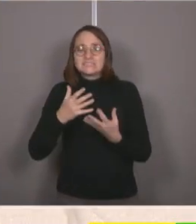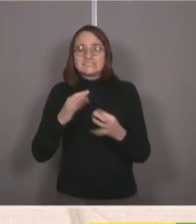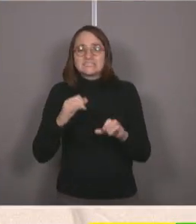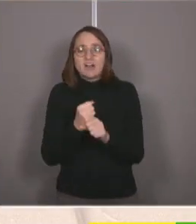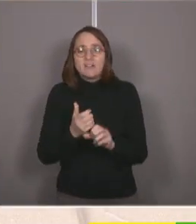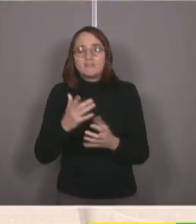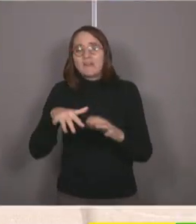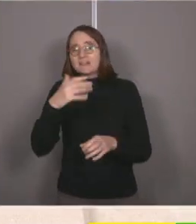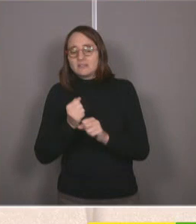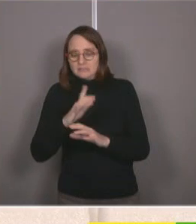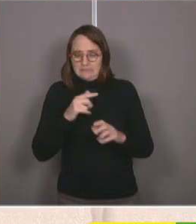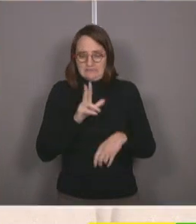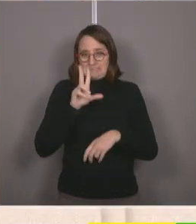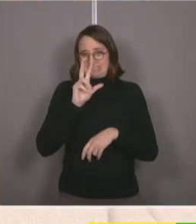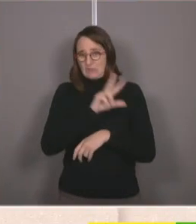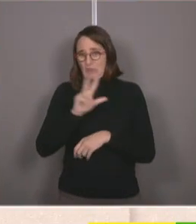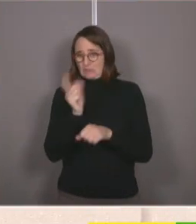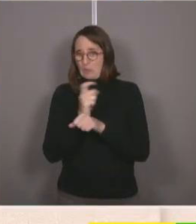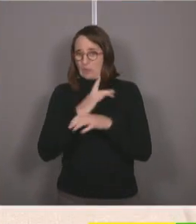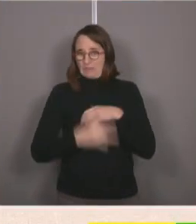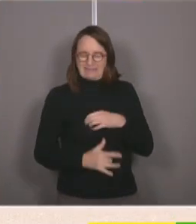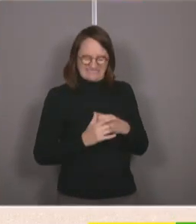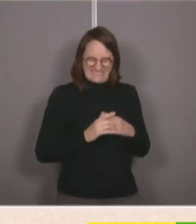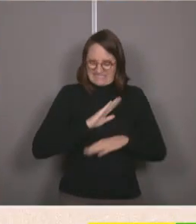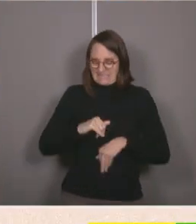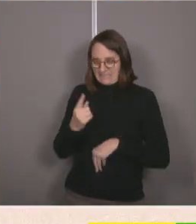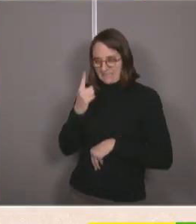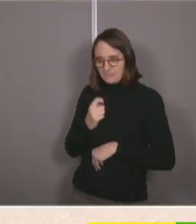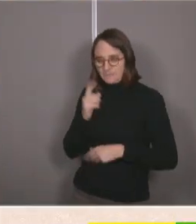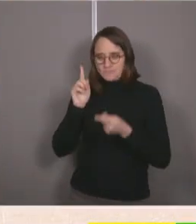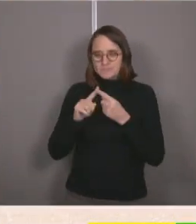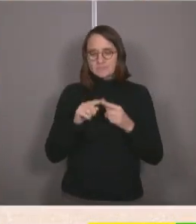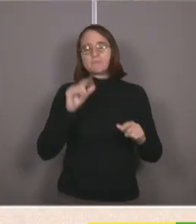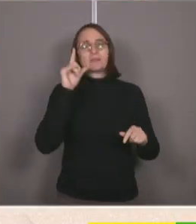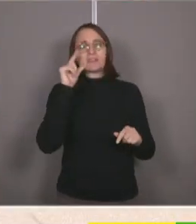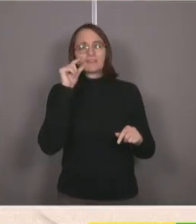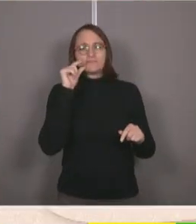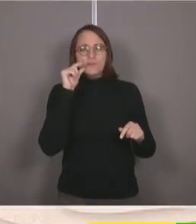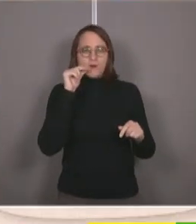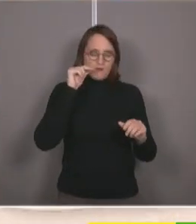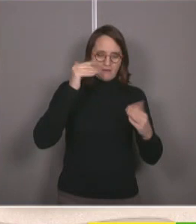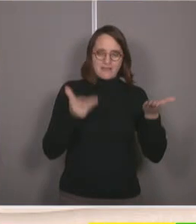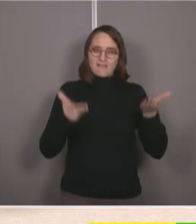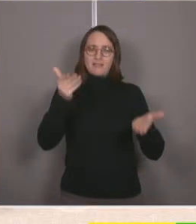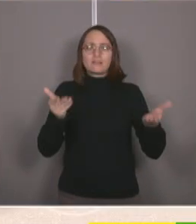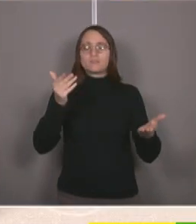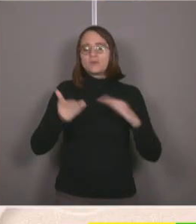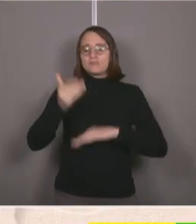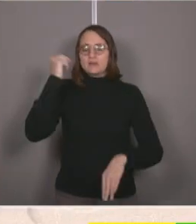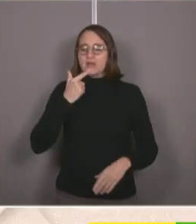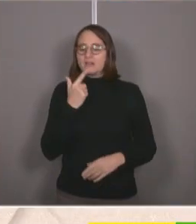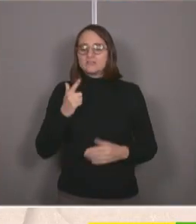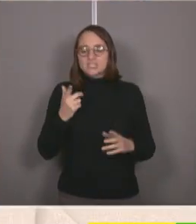retard, dernière question. Oui, sur la répartition des efforts. Exactement. Est-ce qu'il y a la perception aussi changée? Parce qu'on le sait, au début, quand on parlait de changement